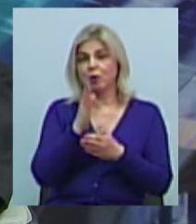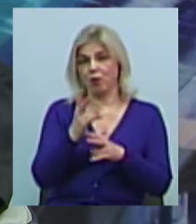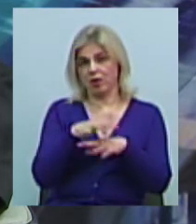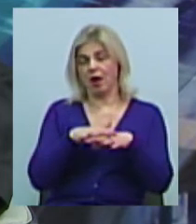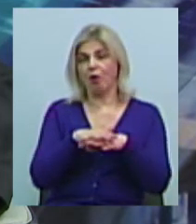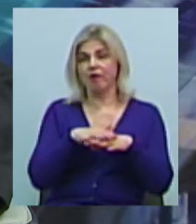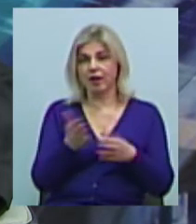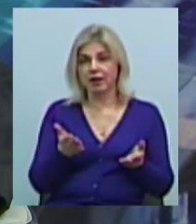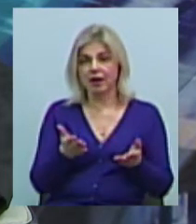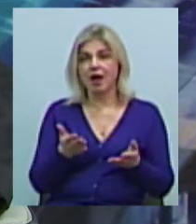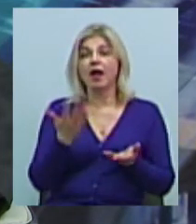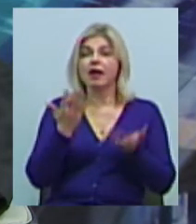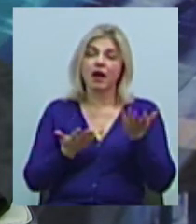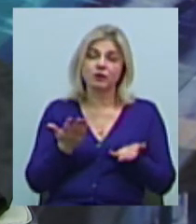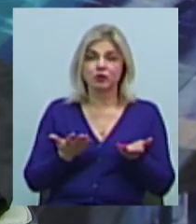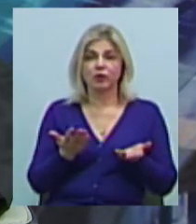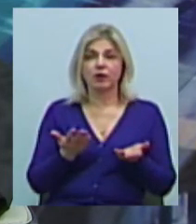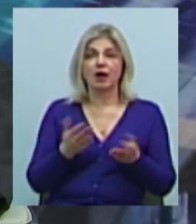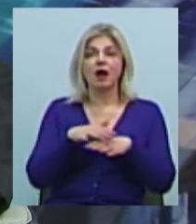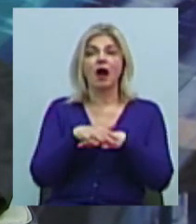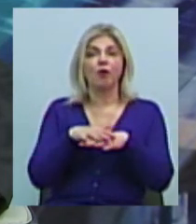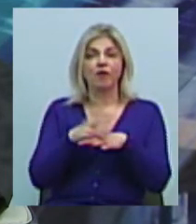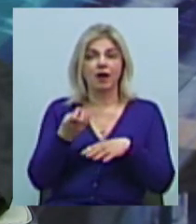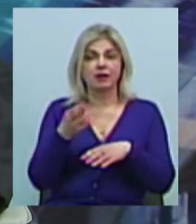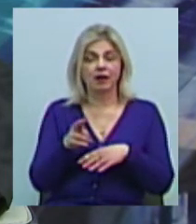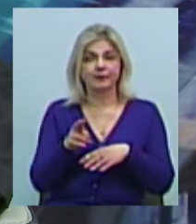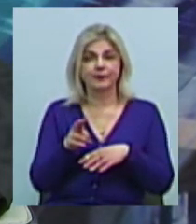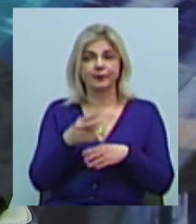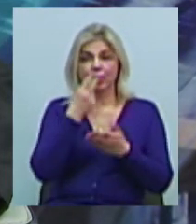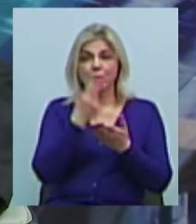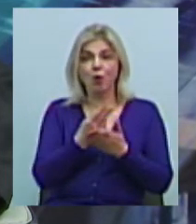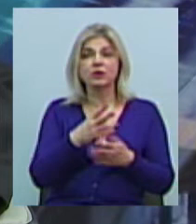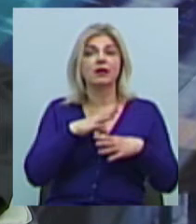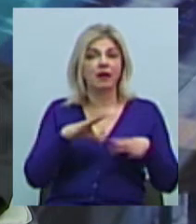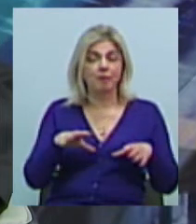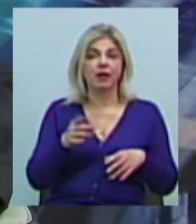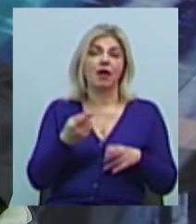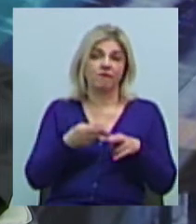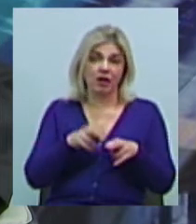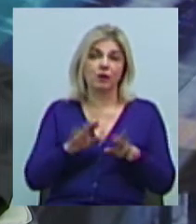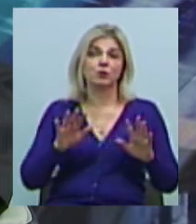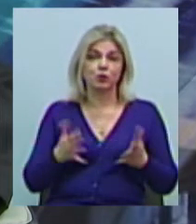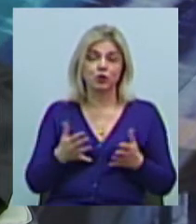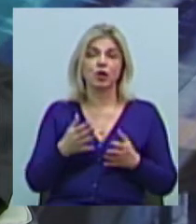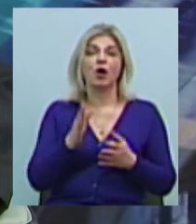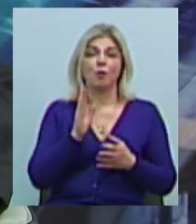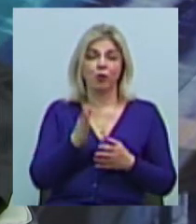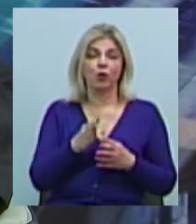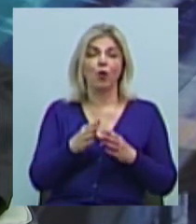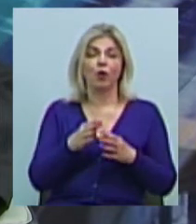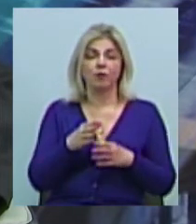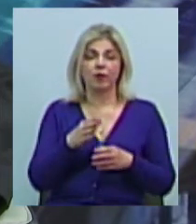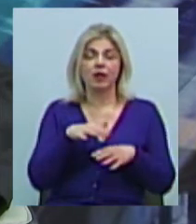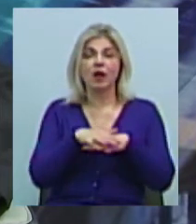нарахування. Якщо ж нарахування, якщо ж показів були відсутні, то в цьому разі програмним комплексом